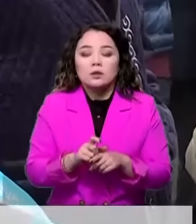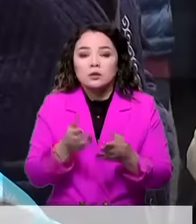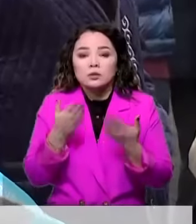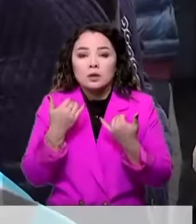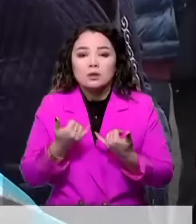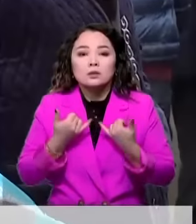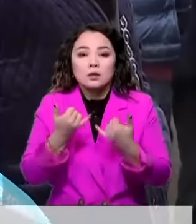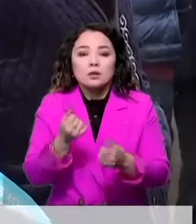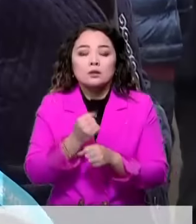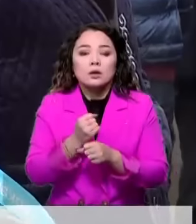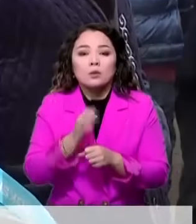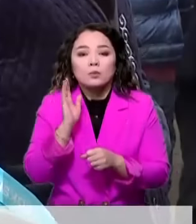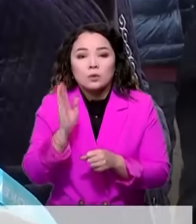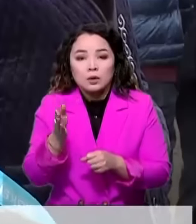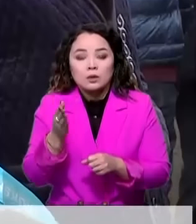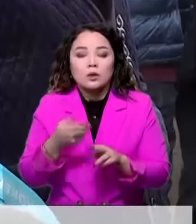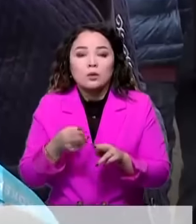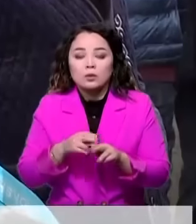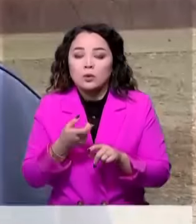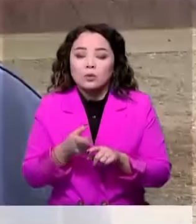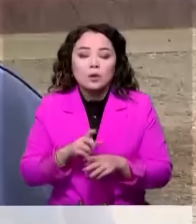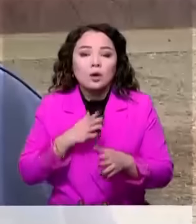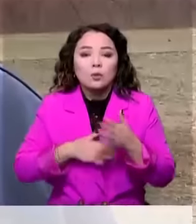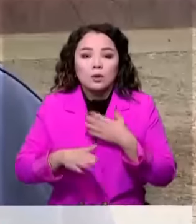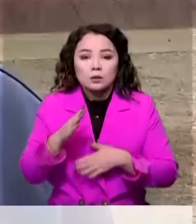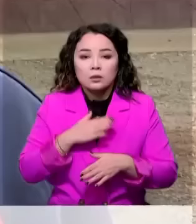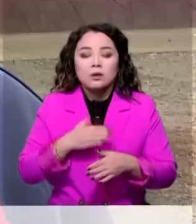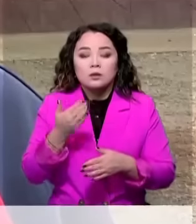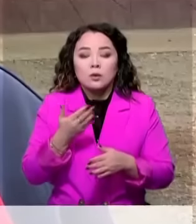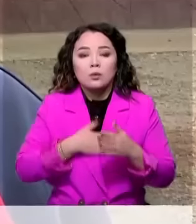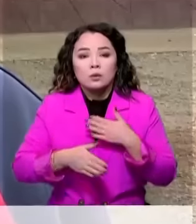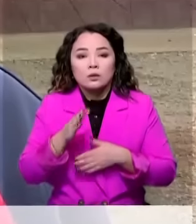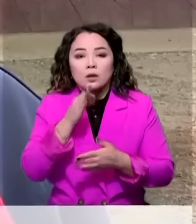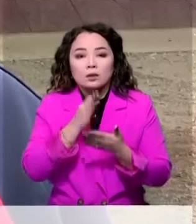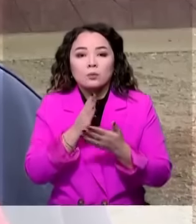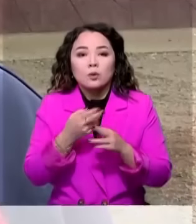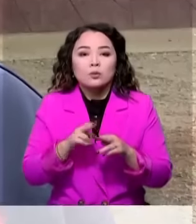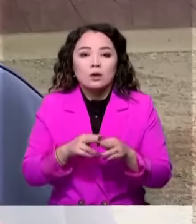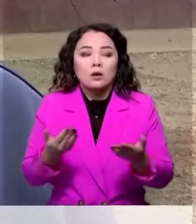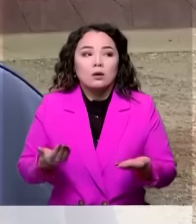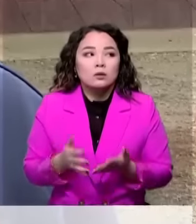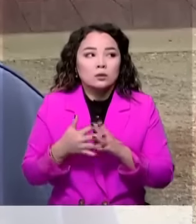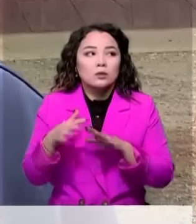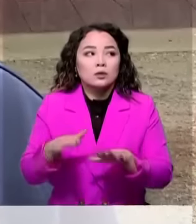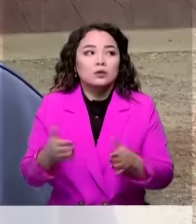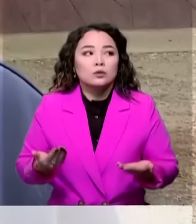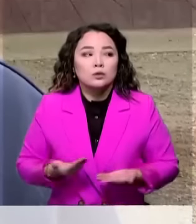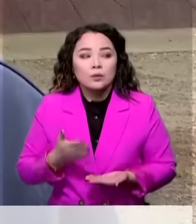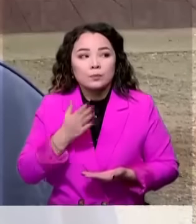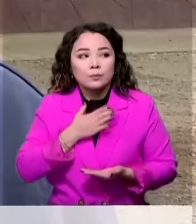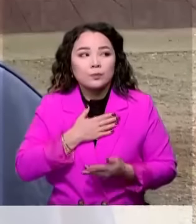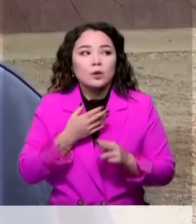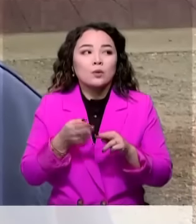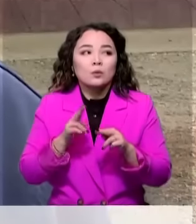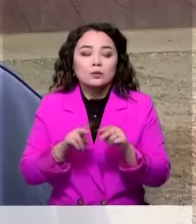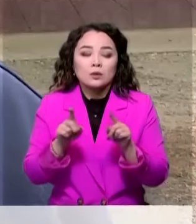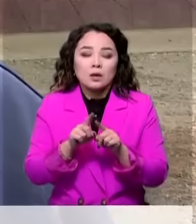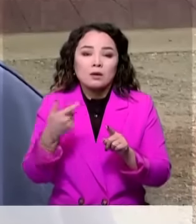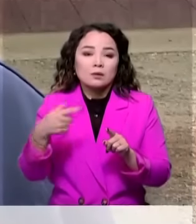желденеді. Өте қуаныштымыз. Қуанышты отырмыз. Мен де осы ауылдың жетелімін. Өзім